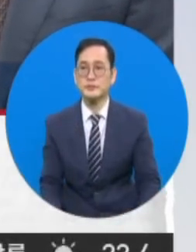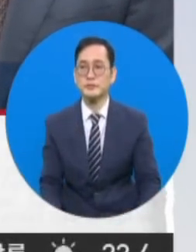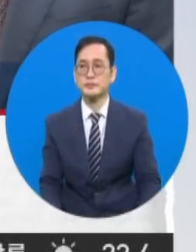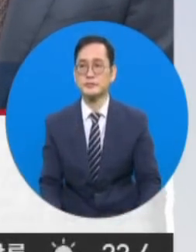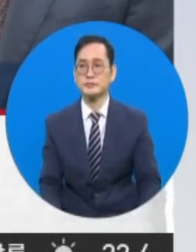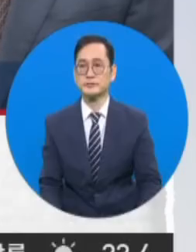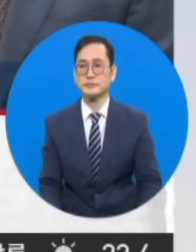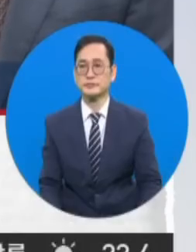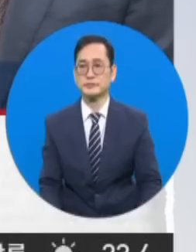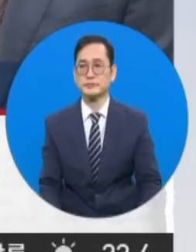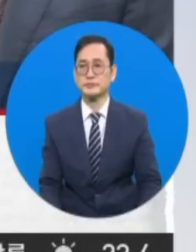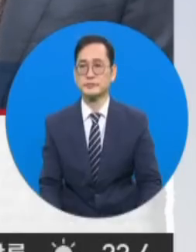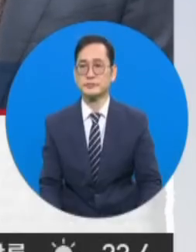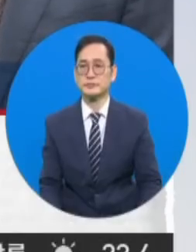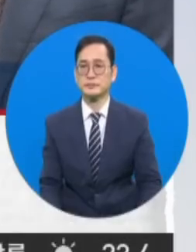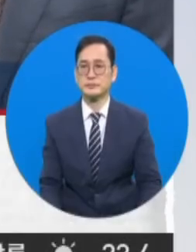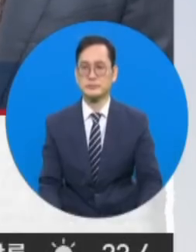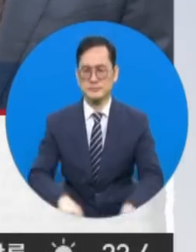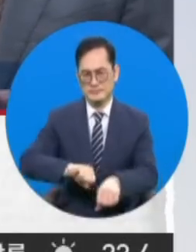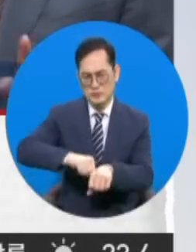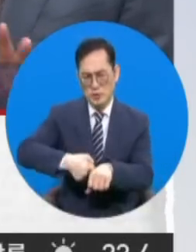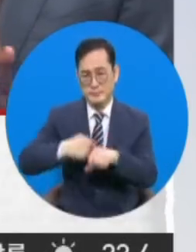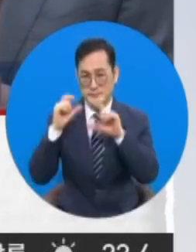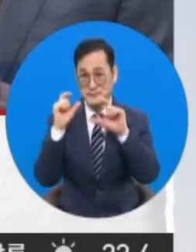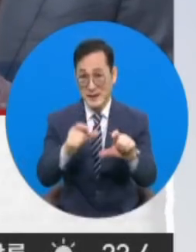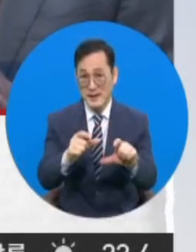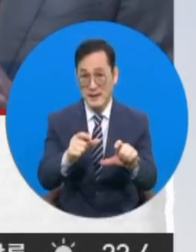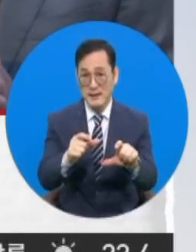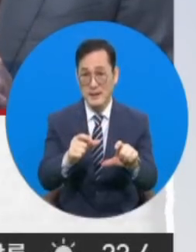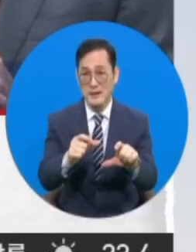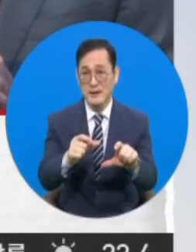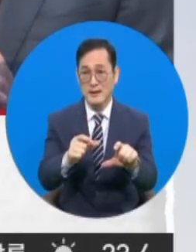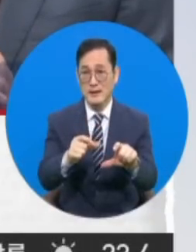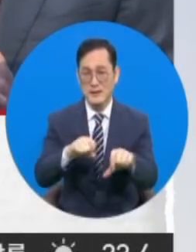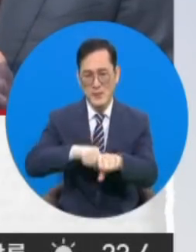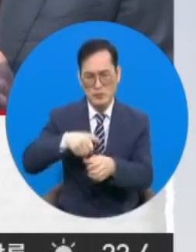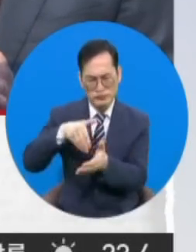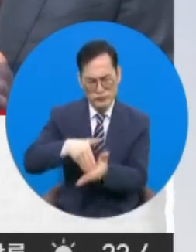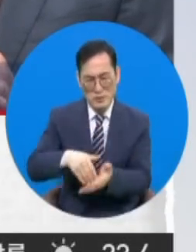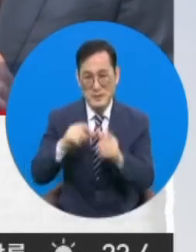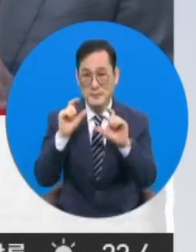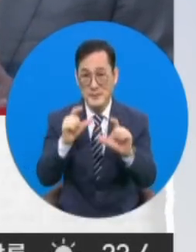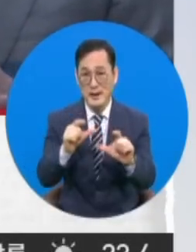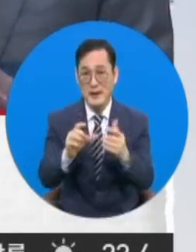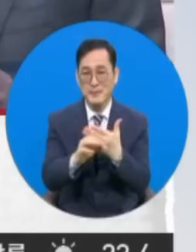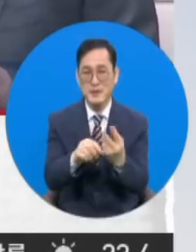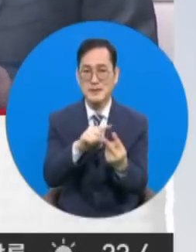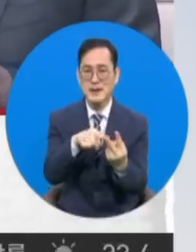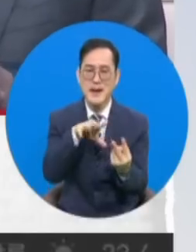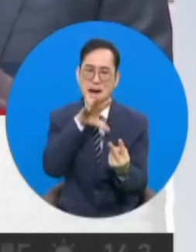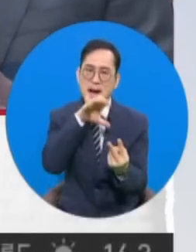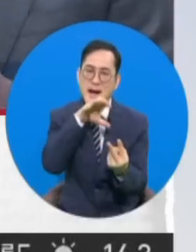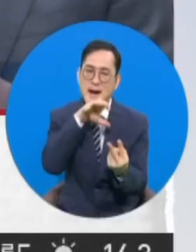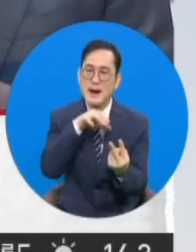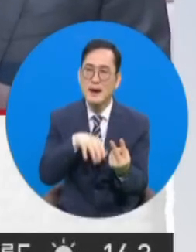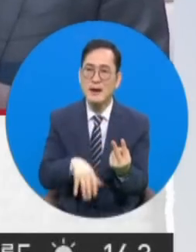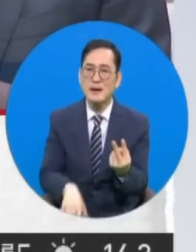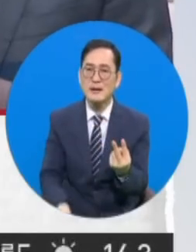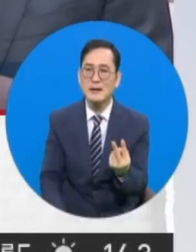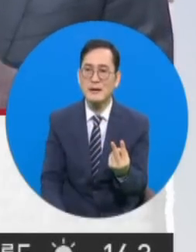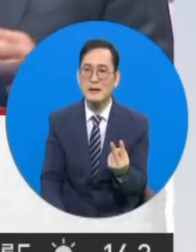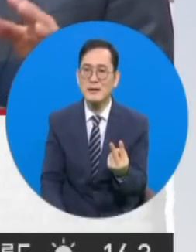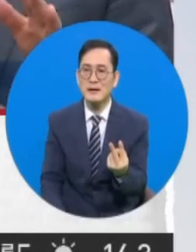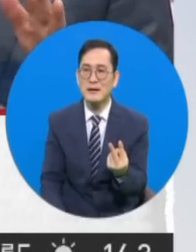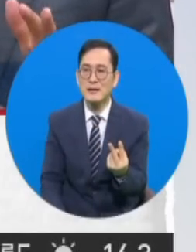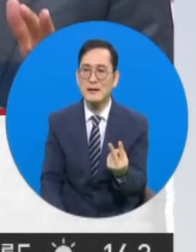강제적으로 중징계를 내렸을 경우에 김재원 태영호의 두부 내 최고위원이 반발을 하게 될 텐데 근데이